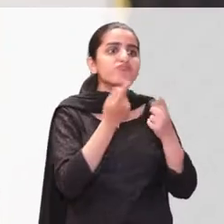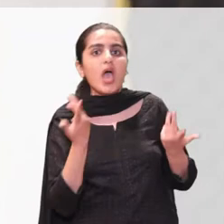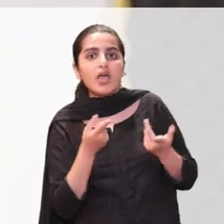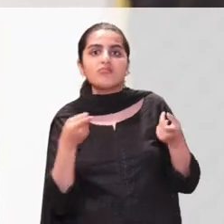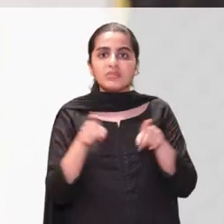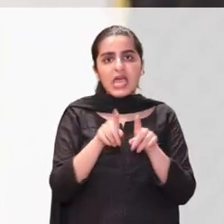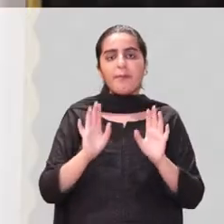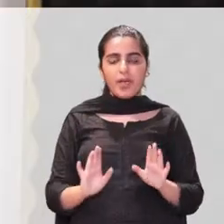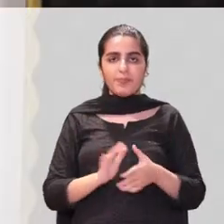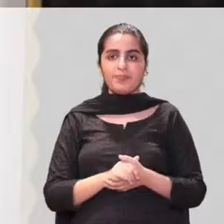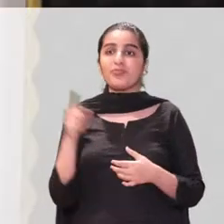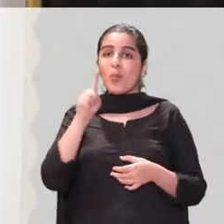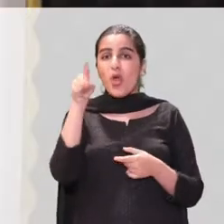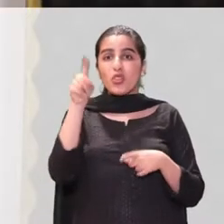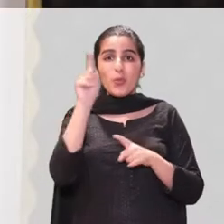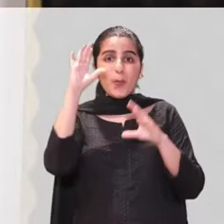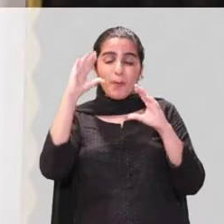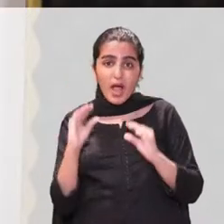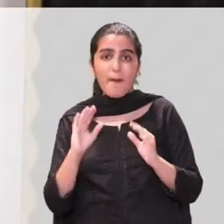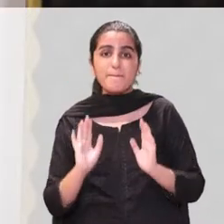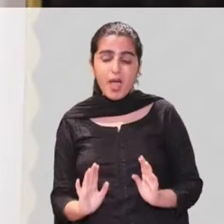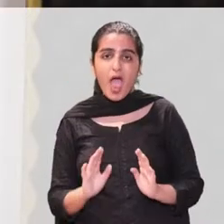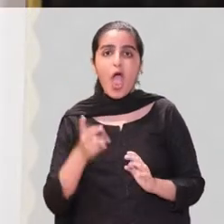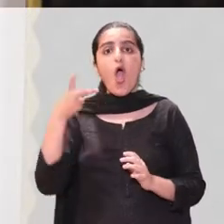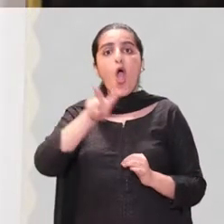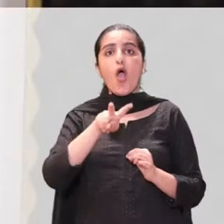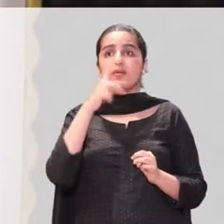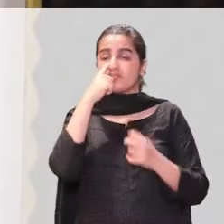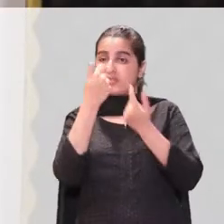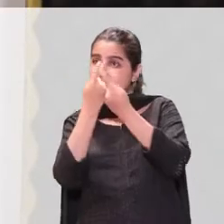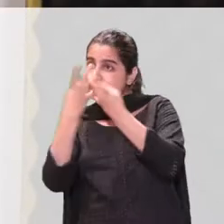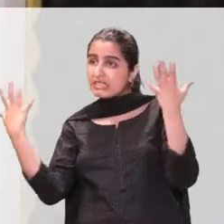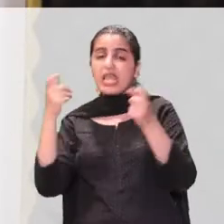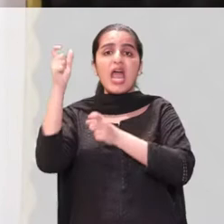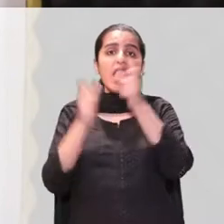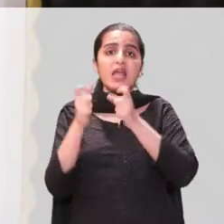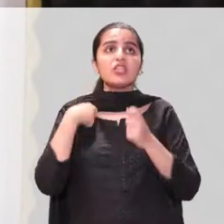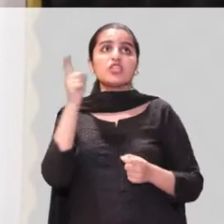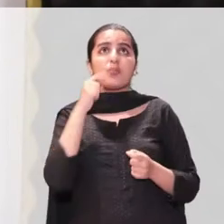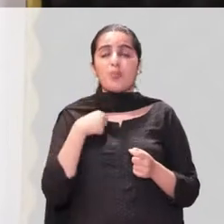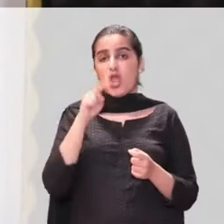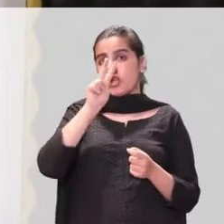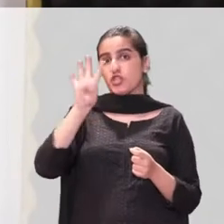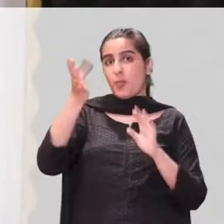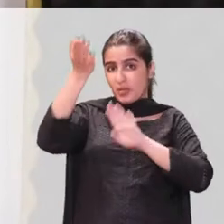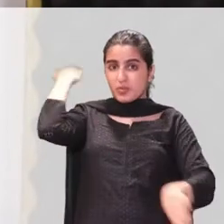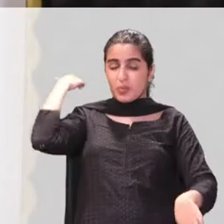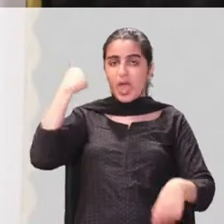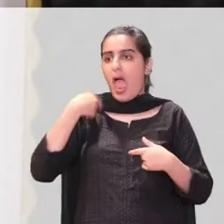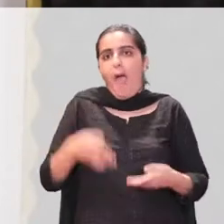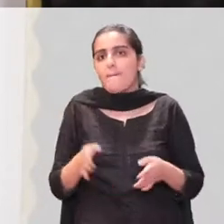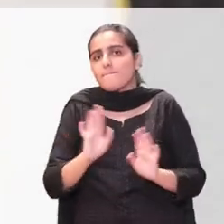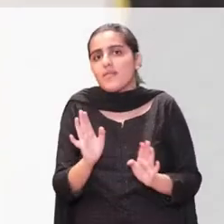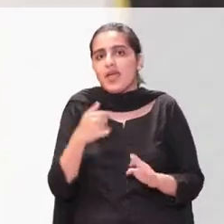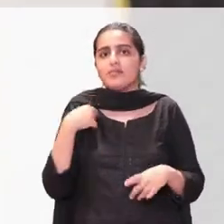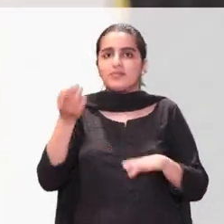बिल्कुल डेफिनेटली कर रही होंगी अब यहां यंगस्टर और आई थिंक इस और में वह सी लड़कियां जब मैं भी 14 साल की थी जब मैं अब नहीं हूं